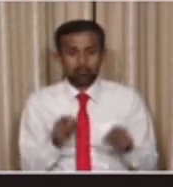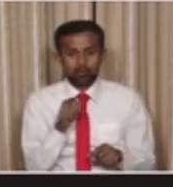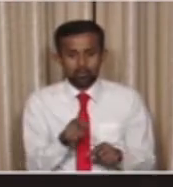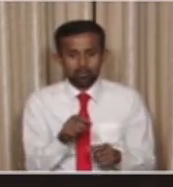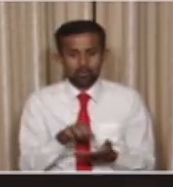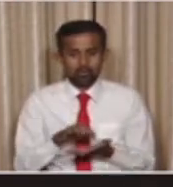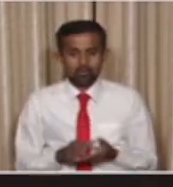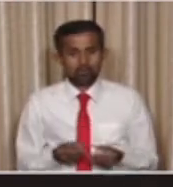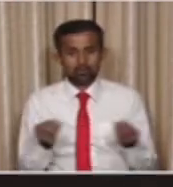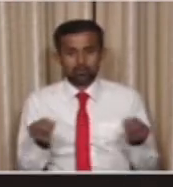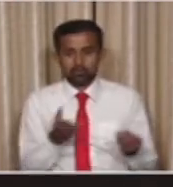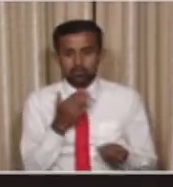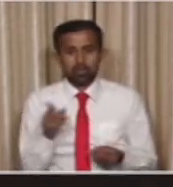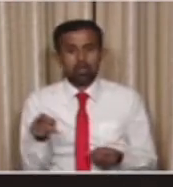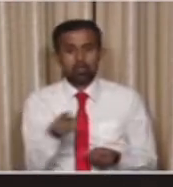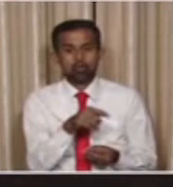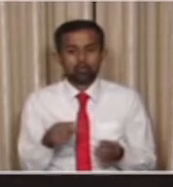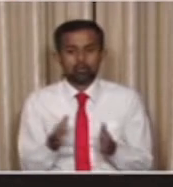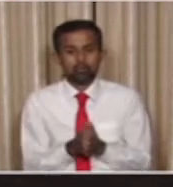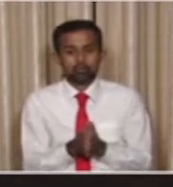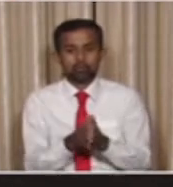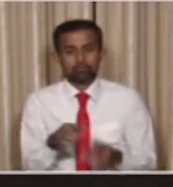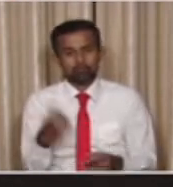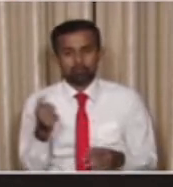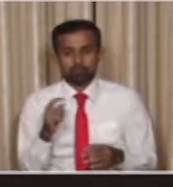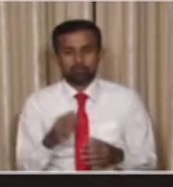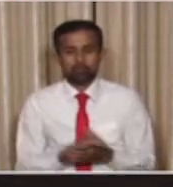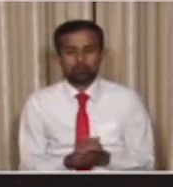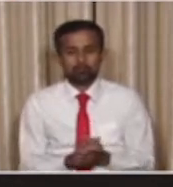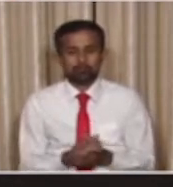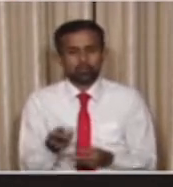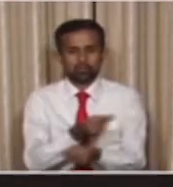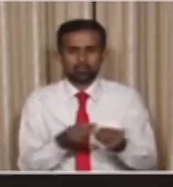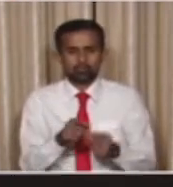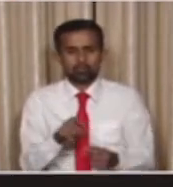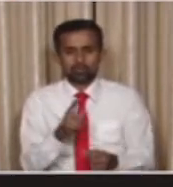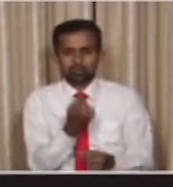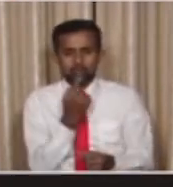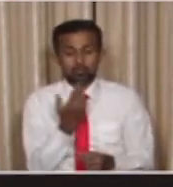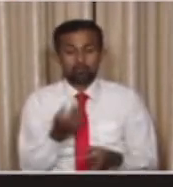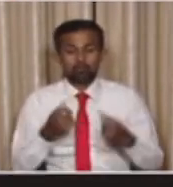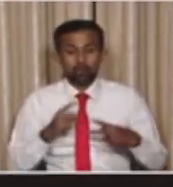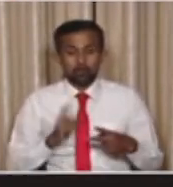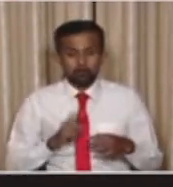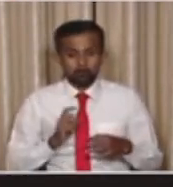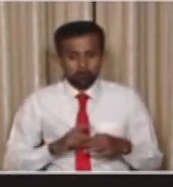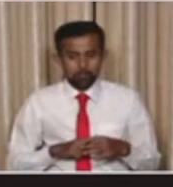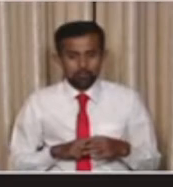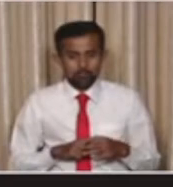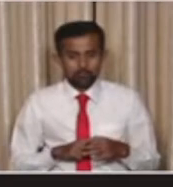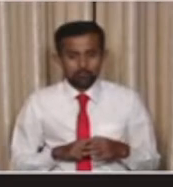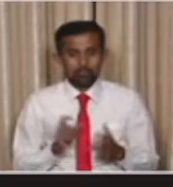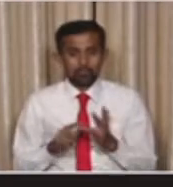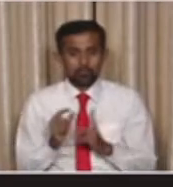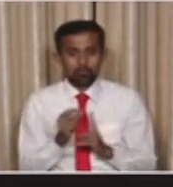ඒ තීරණය ගන්න පුළුවන්. කවුරු එක්කද මේක කරන්න කියන එක ඒක වෙනම කාර්යයක්. ඒගොල්ලෝ එකතු වෙලා ඒක ගන්න ඕනේ. අනිත් ප්‍රශ්නේ අපි ඒ